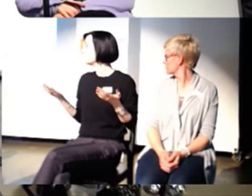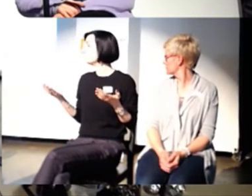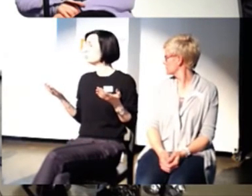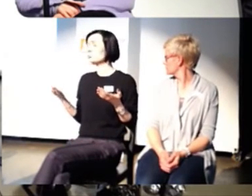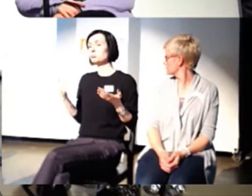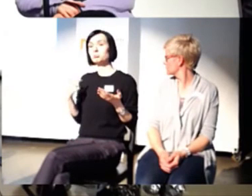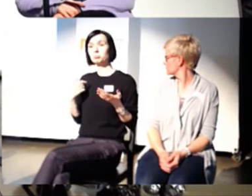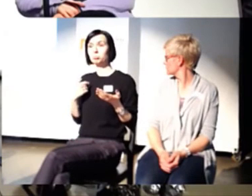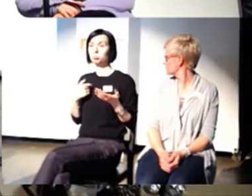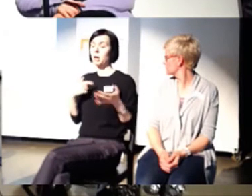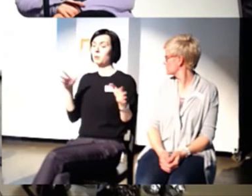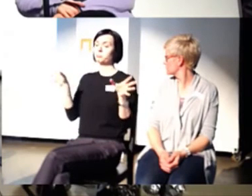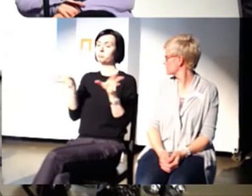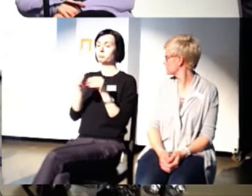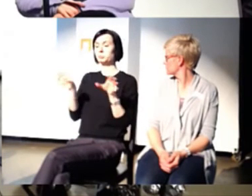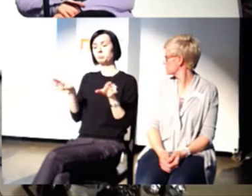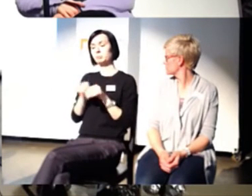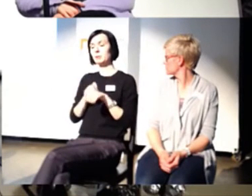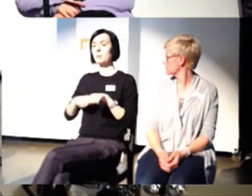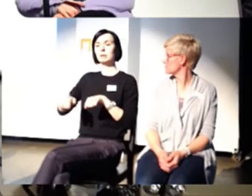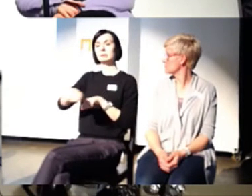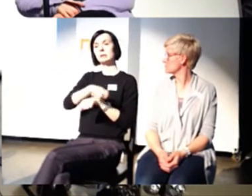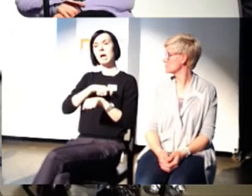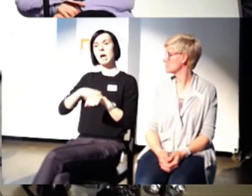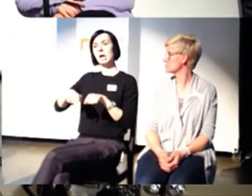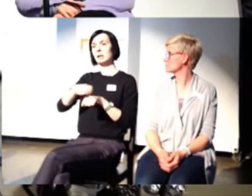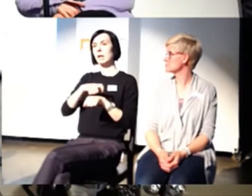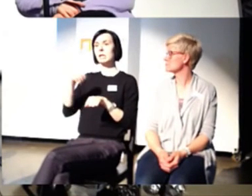ottanut vähän mukaan Saaren kartanon